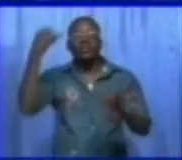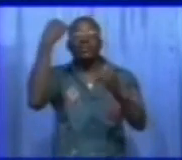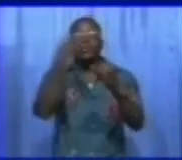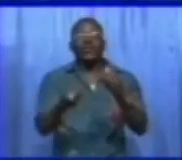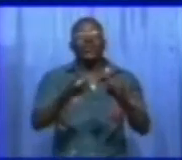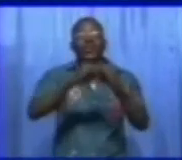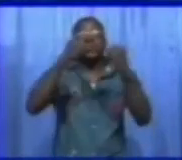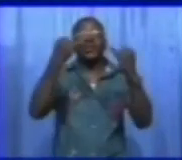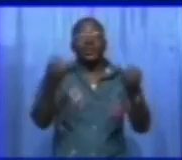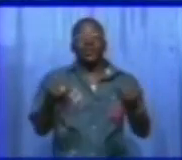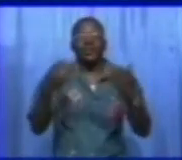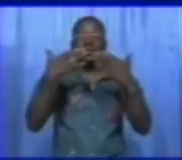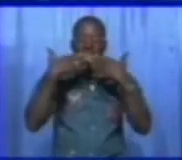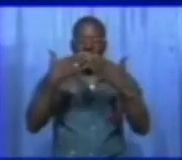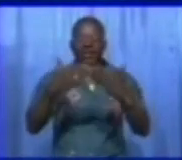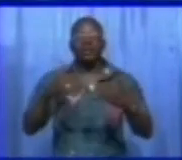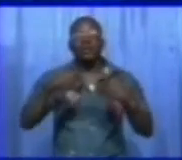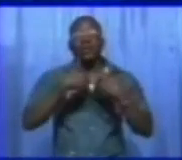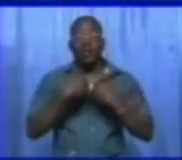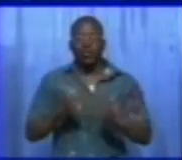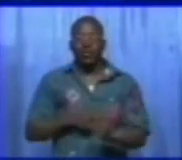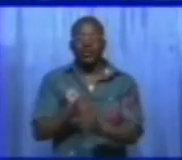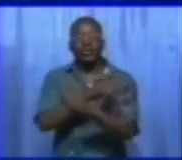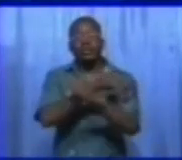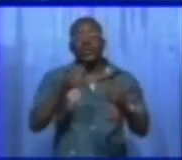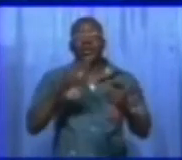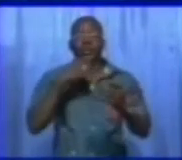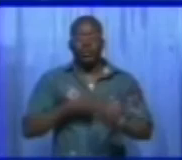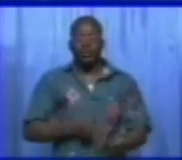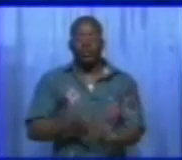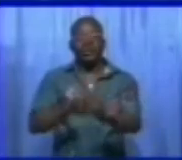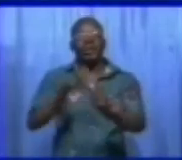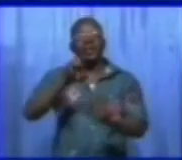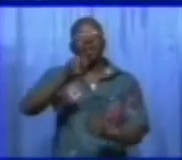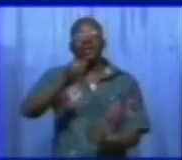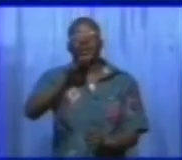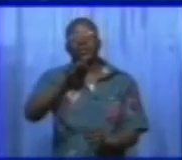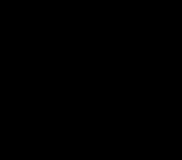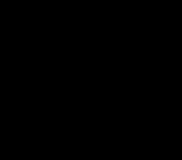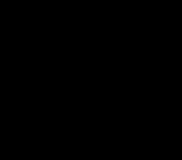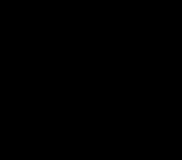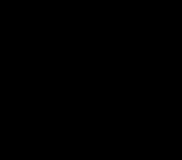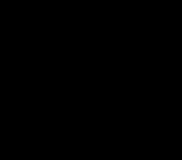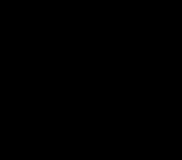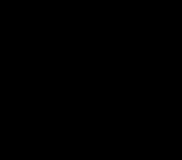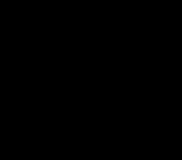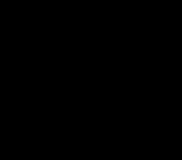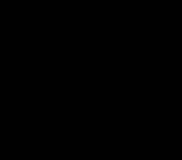cette édition. Merci de l'avoir suivi. Très bonne suite de programmes sur la RTB. Au revoir.